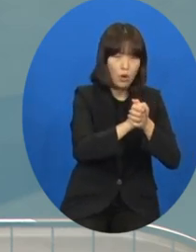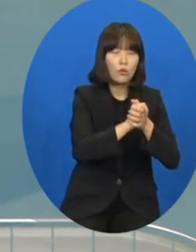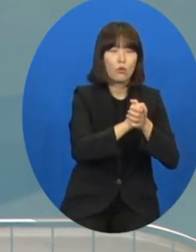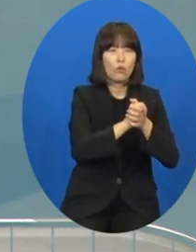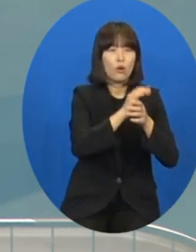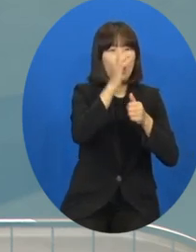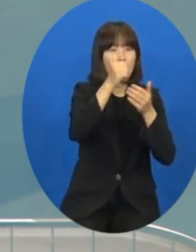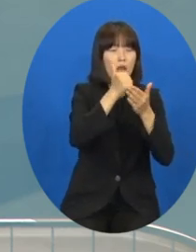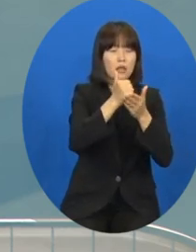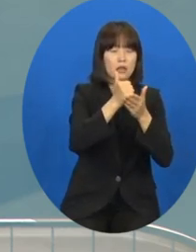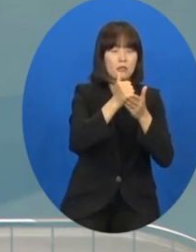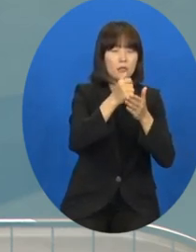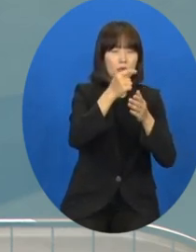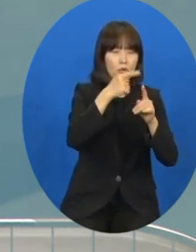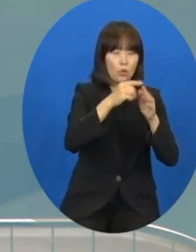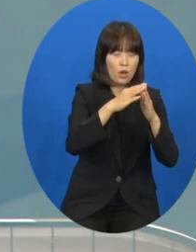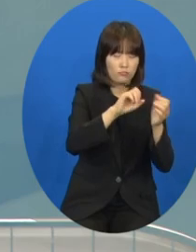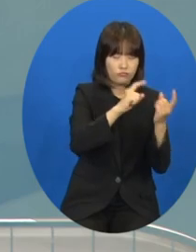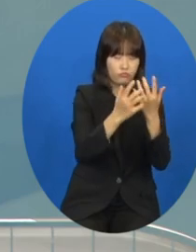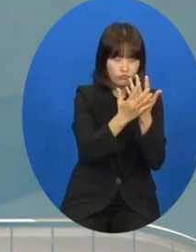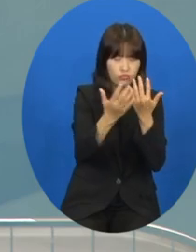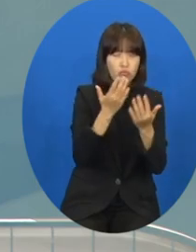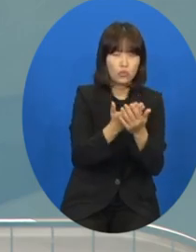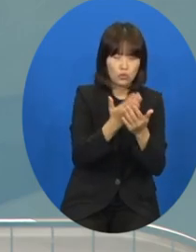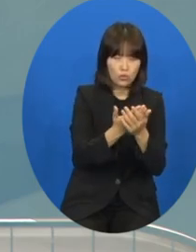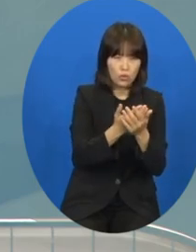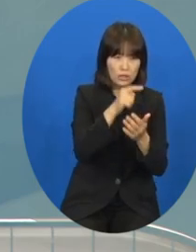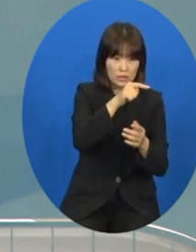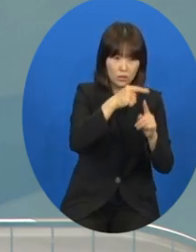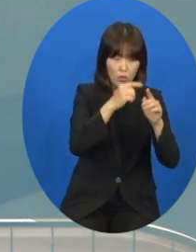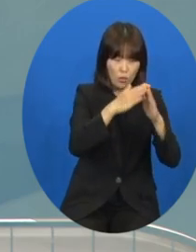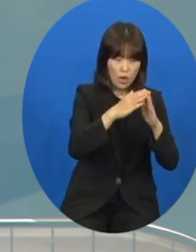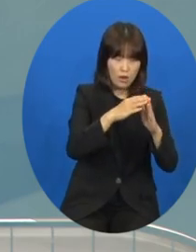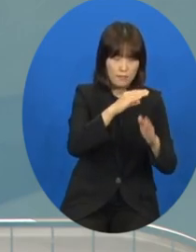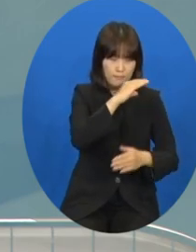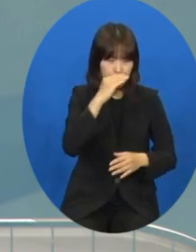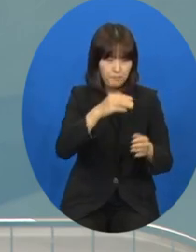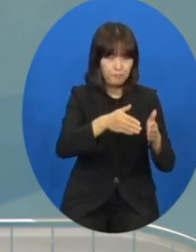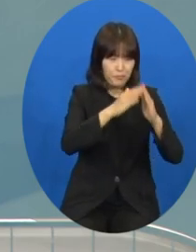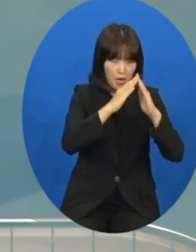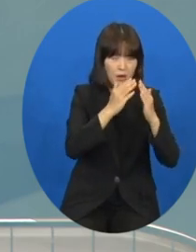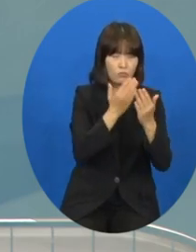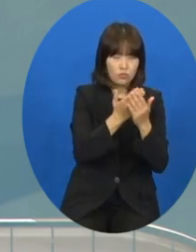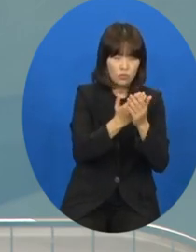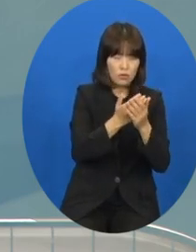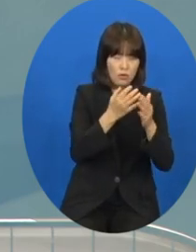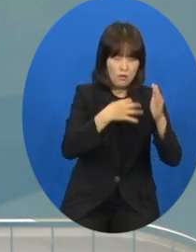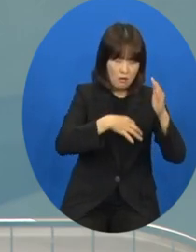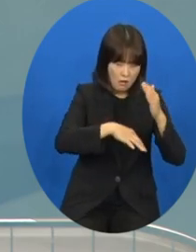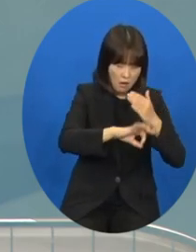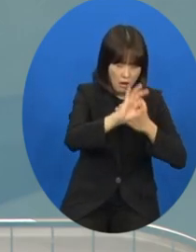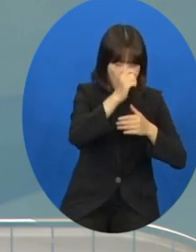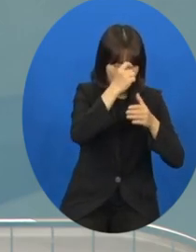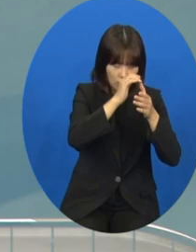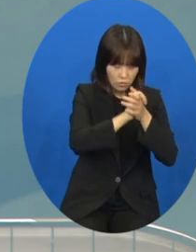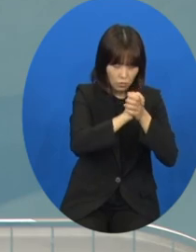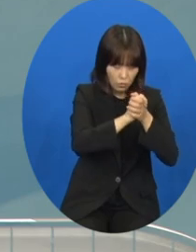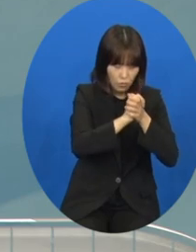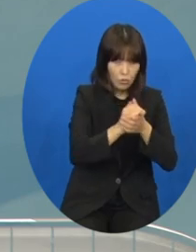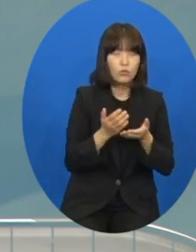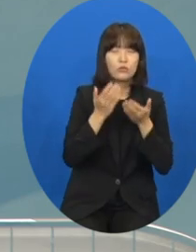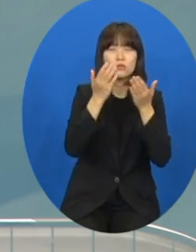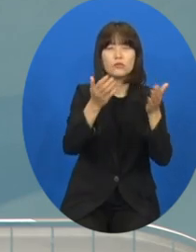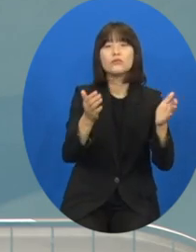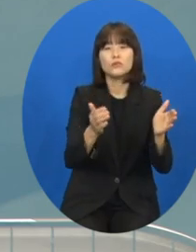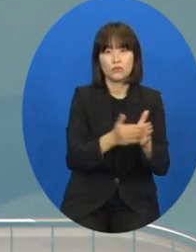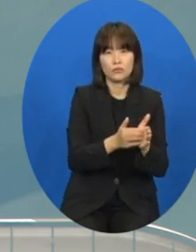주세요, 이 교회가 제대로 설 수 있게 해주세요, 그렇게 밤마다 철야하며 기도했어요.